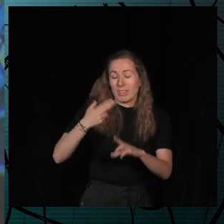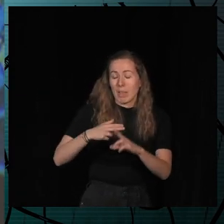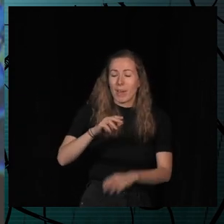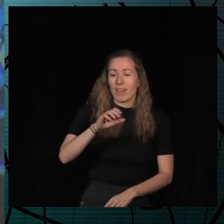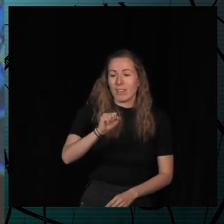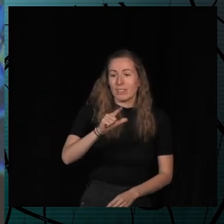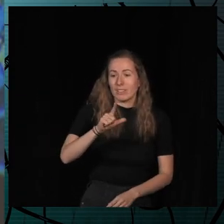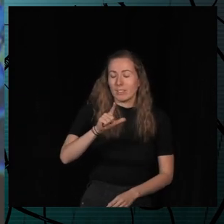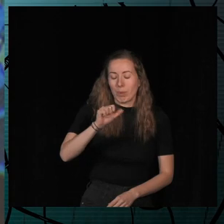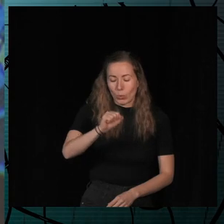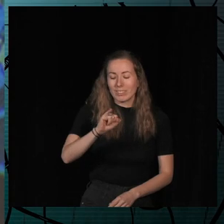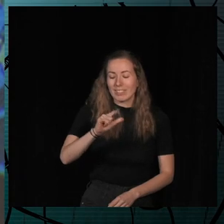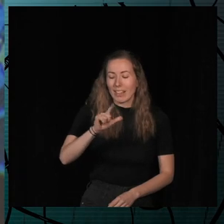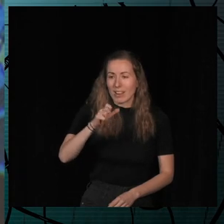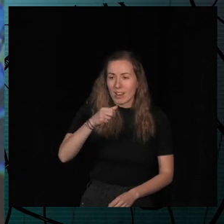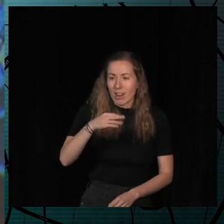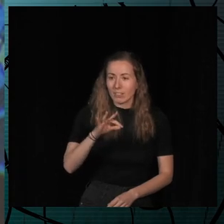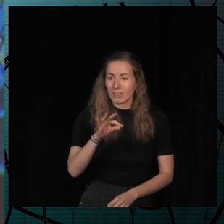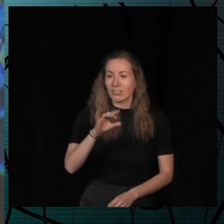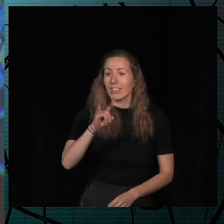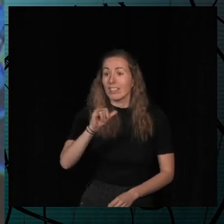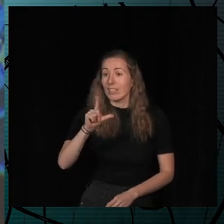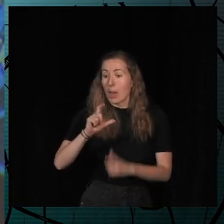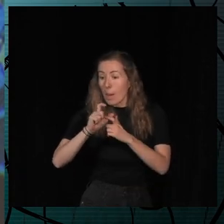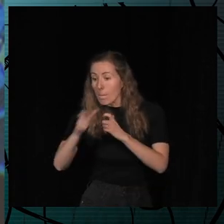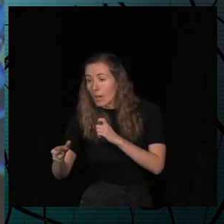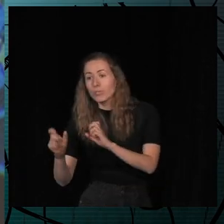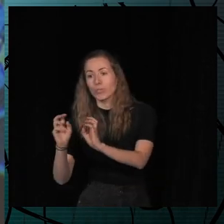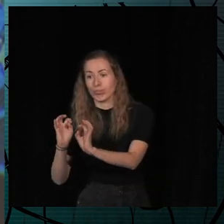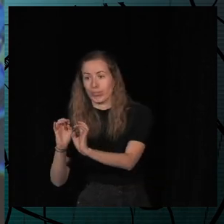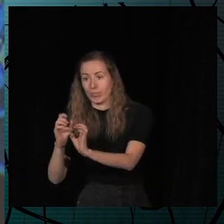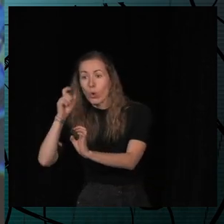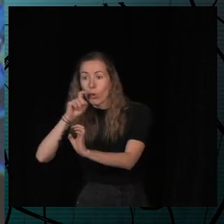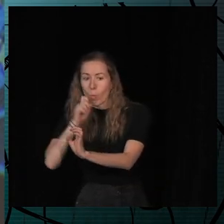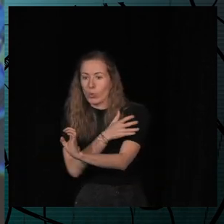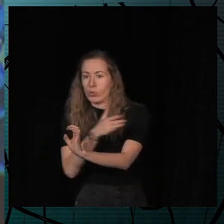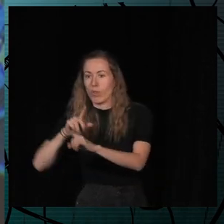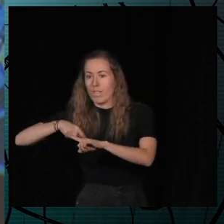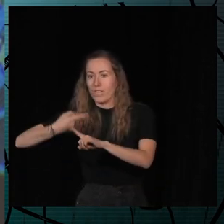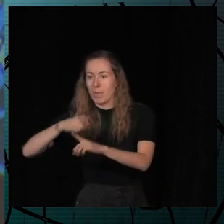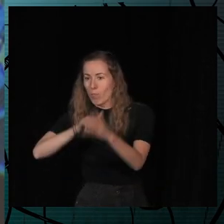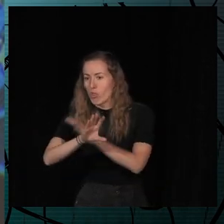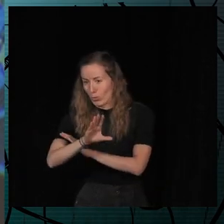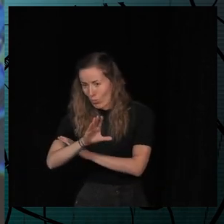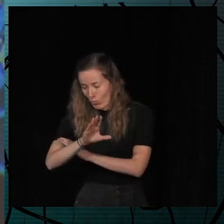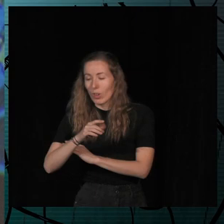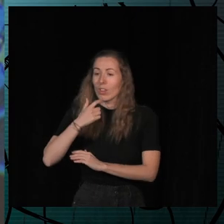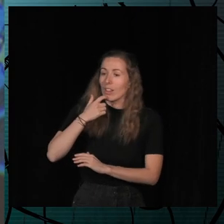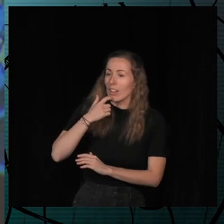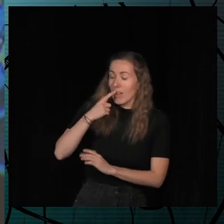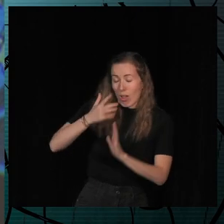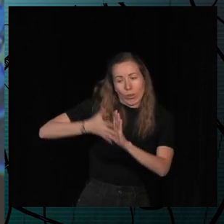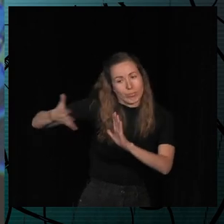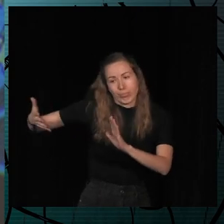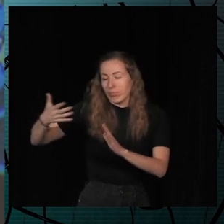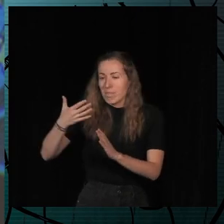gun suivi d'une table ronde qui commentera donc ce ce film je vous laisse découvrir nos invités sinon je vais être trop